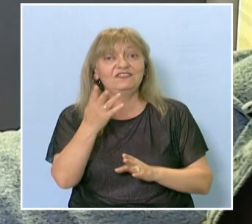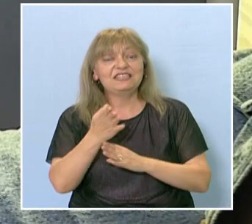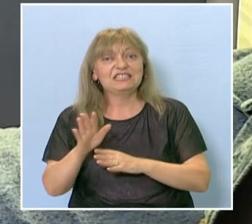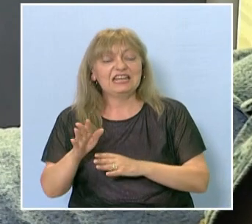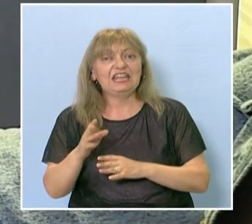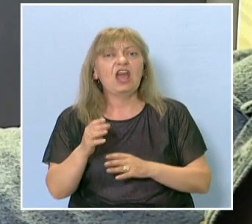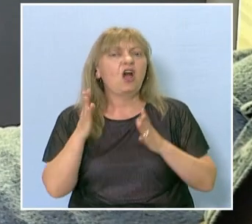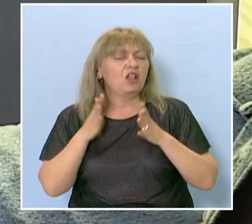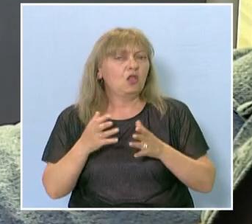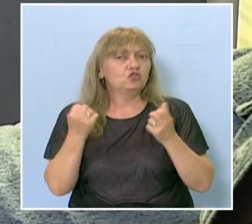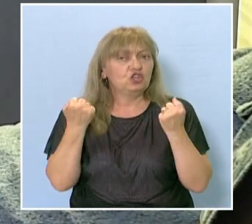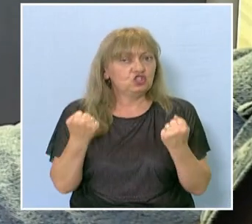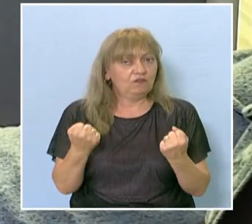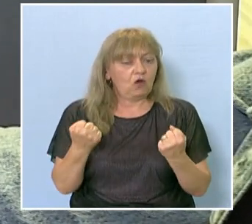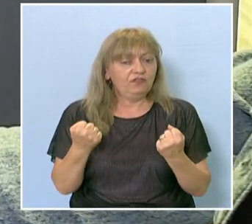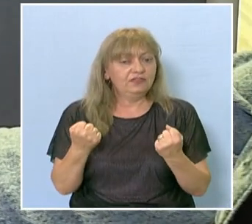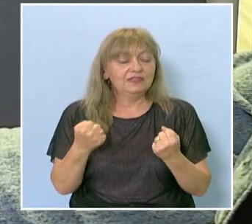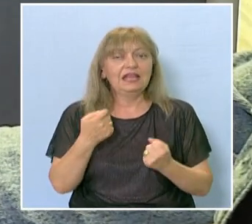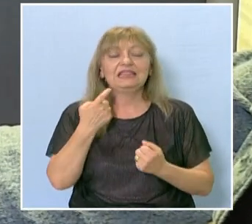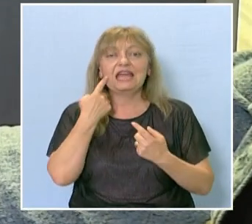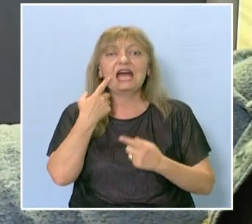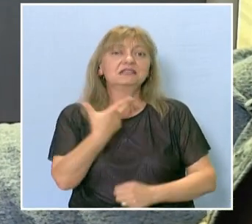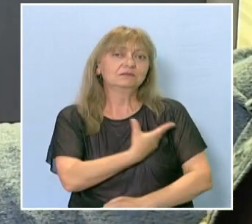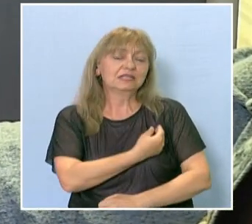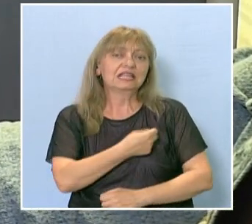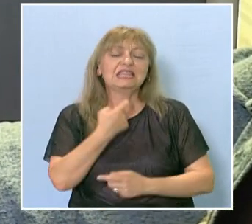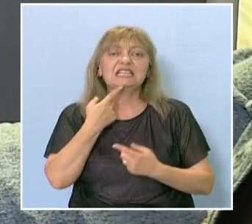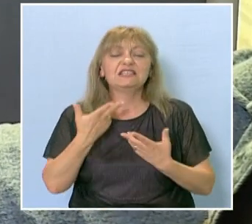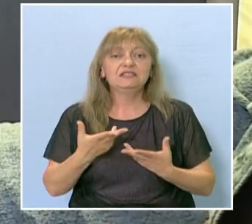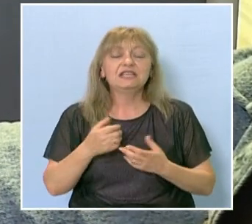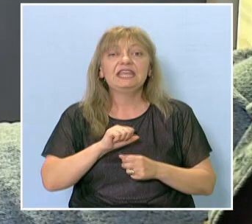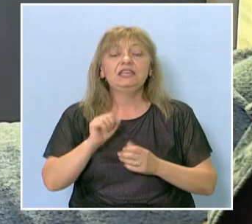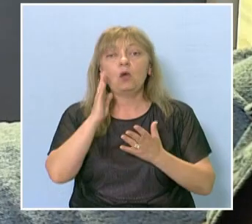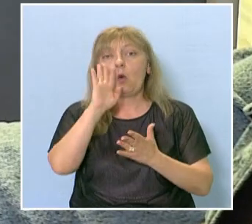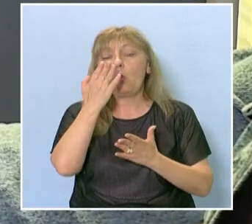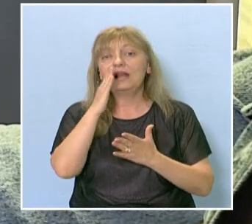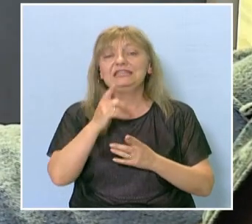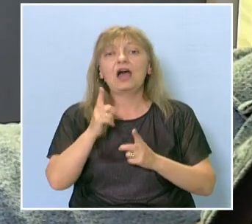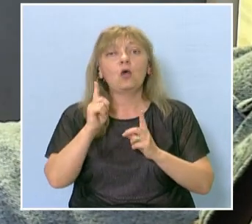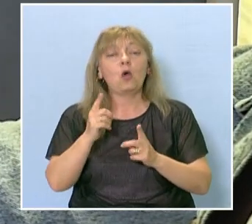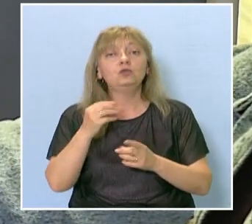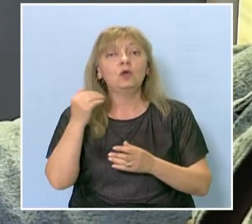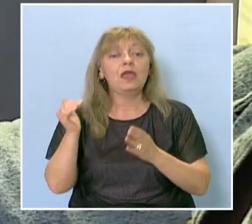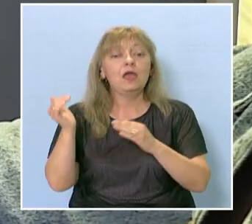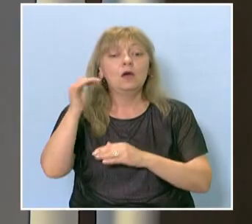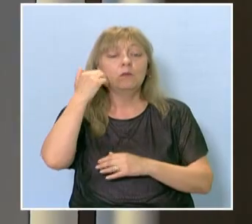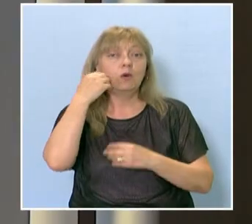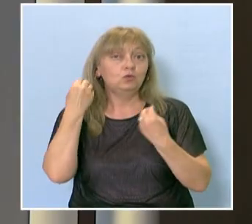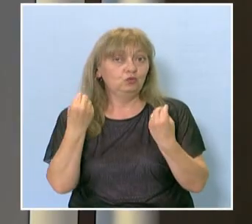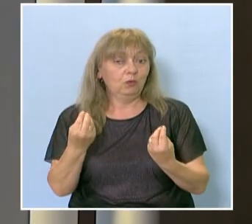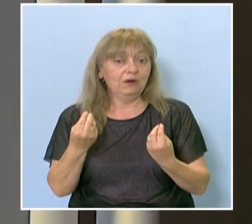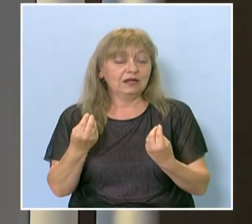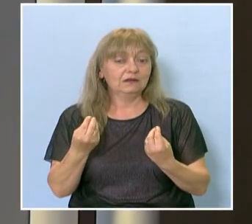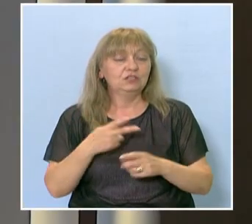живот на това, на зависимостта, и огледалния, който е по-добър и чист.